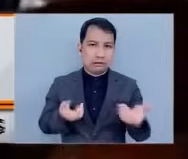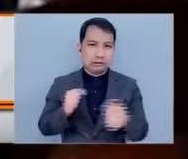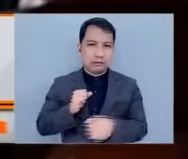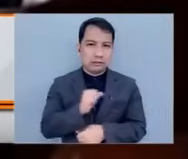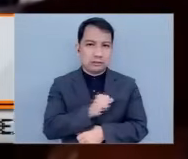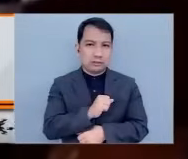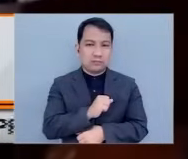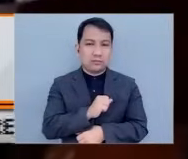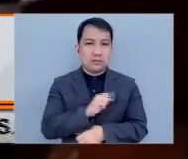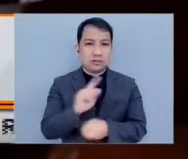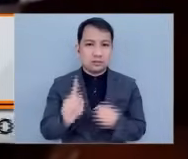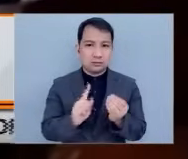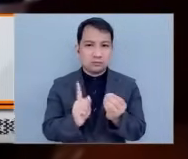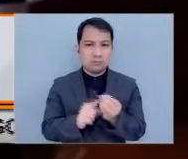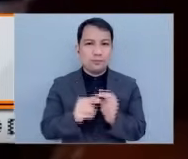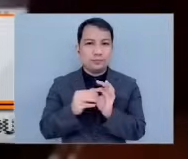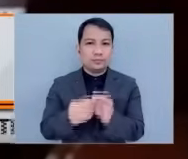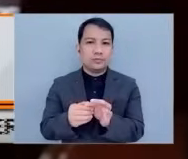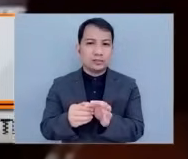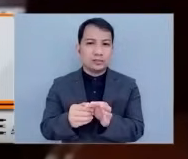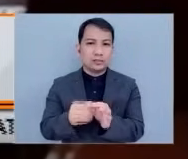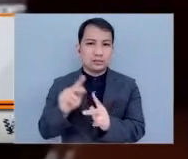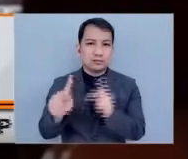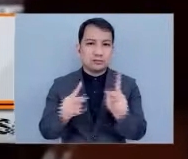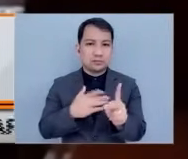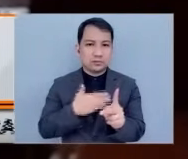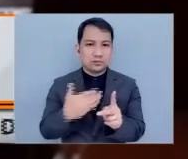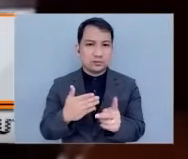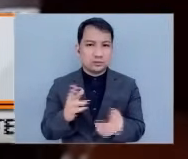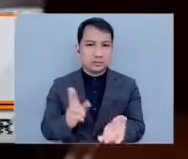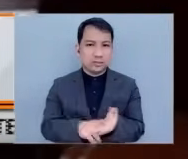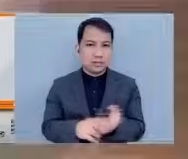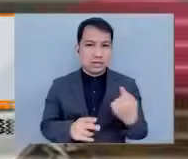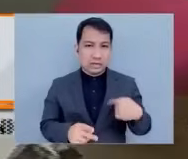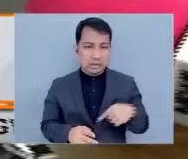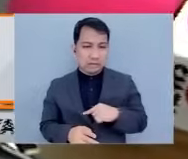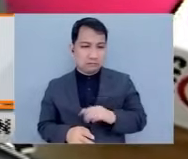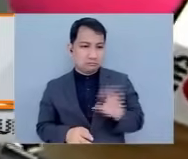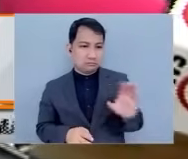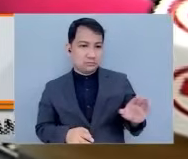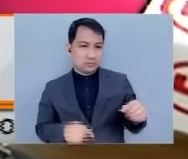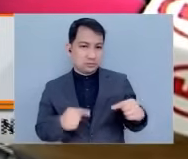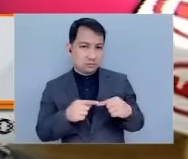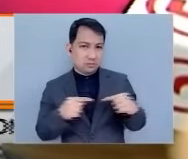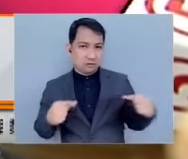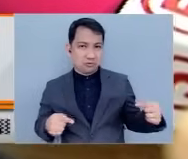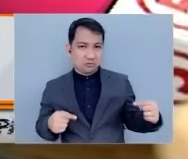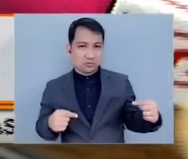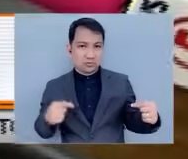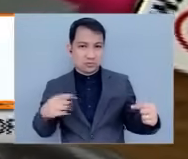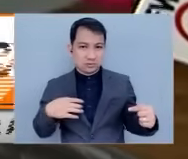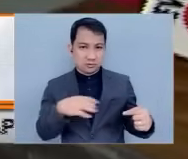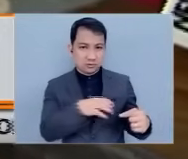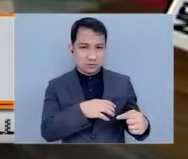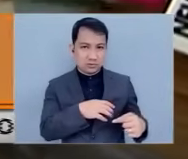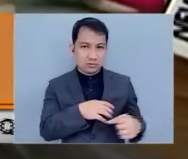ng issue tungkol sa People's Initiative. Siyempre, meron tayong hindi pinagkakasundo sa House, so